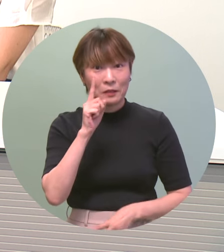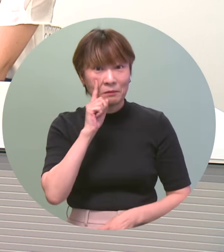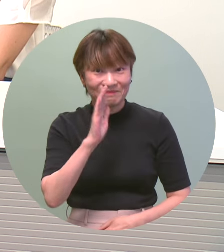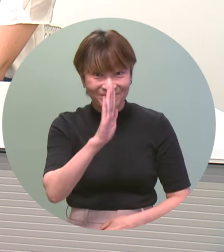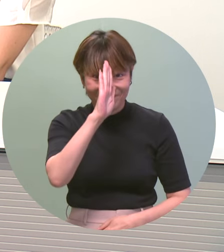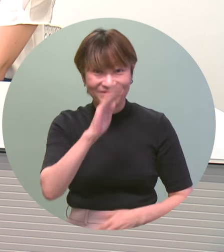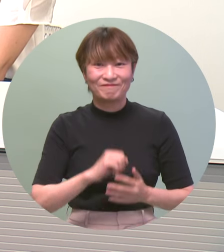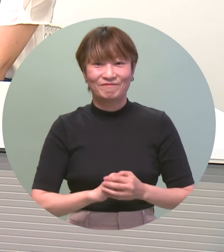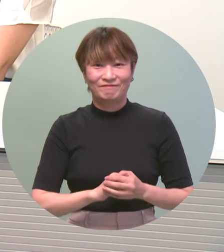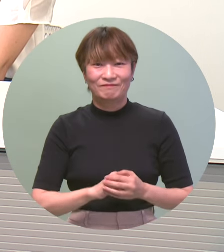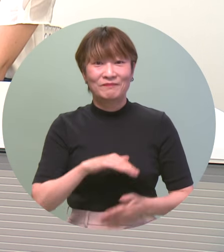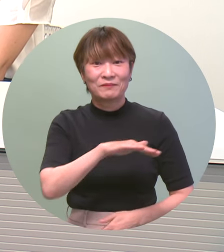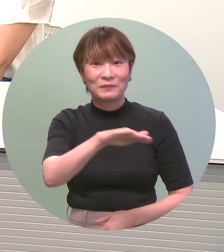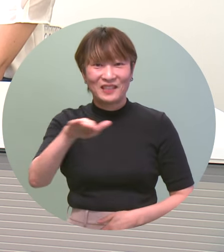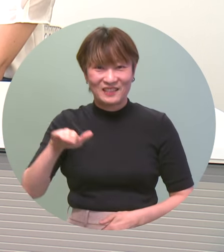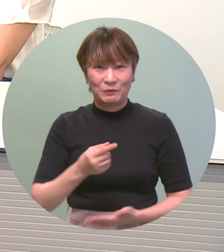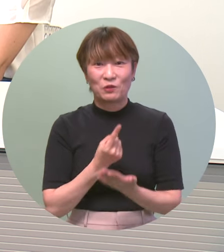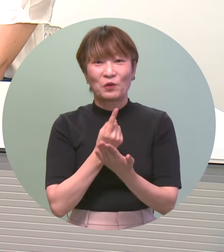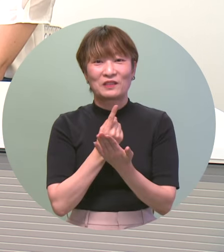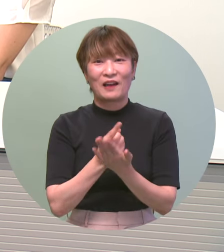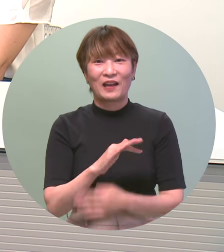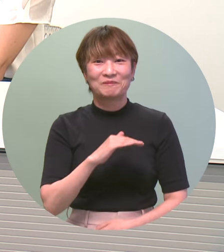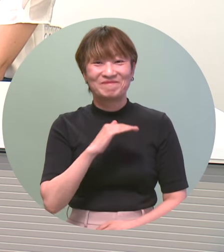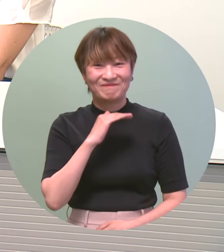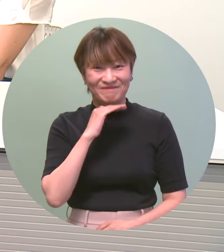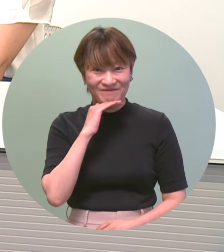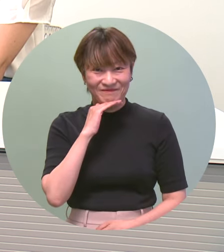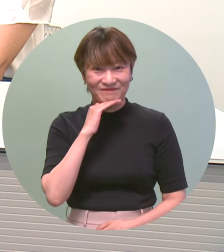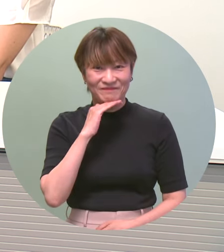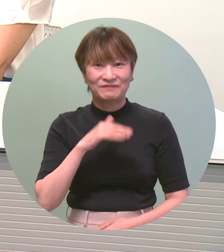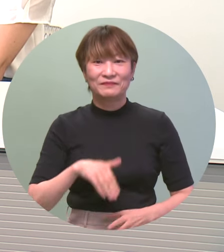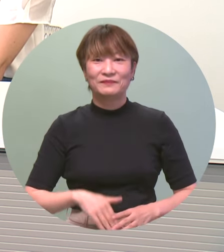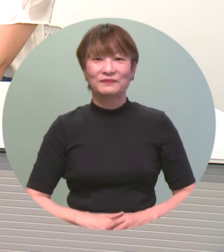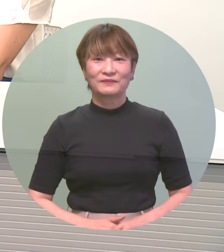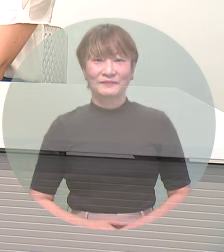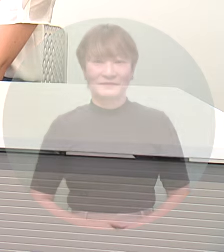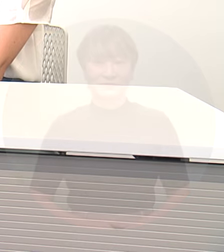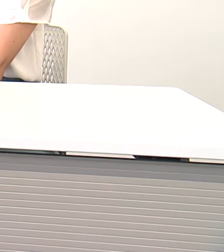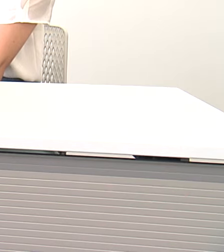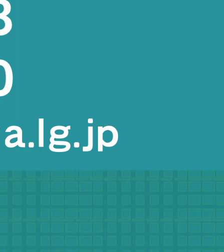と検索してみてください。皆様のご参加をお待ちしております。